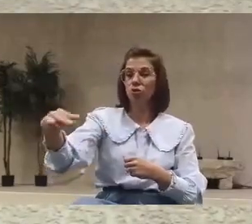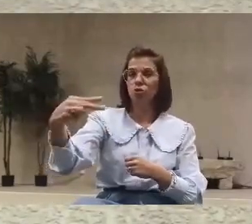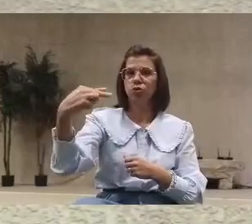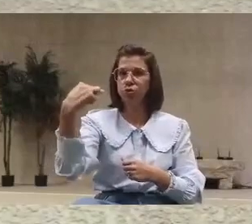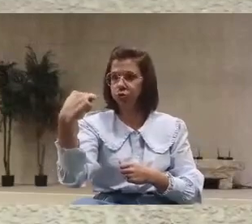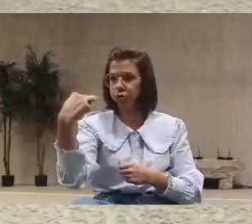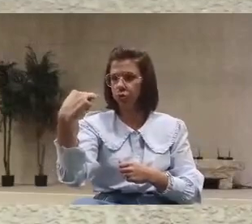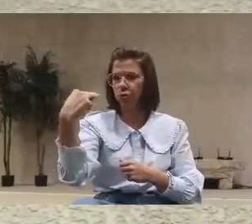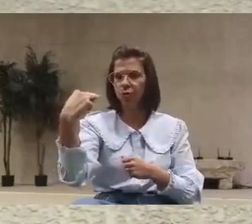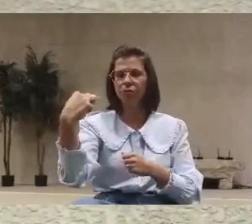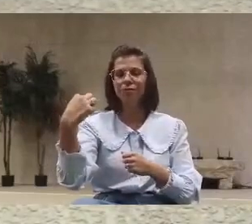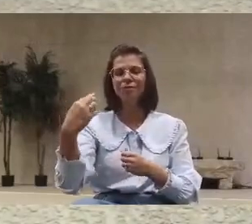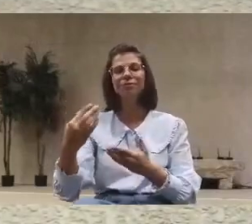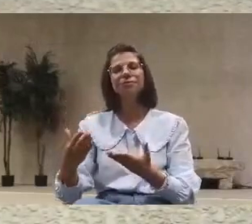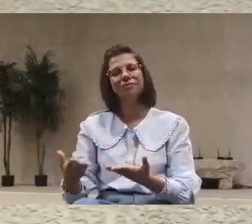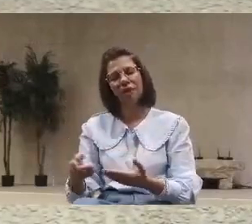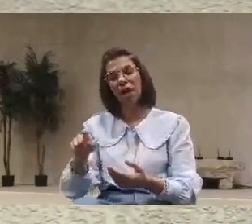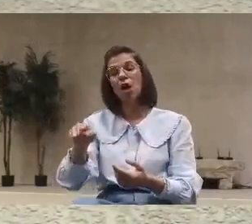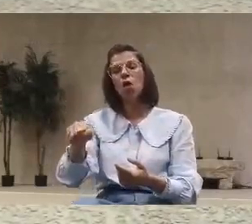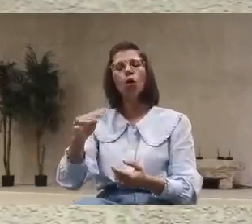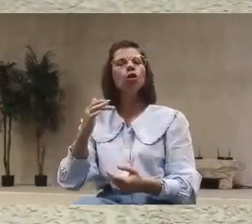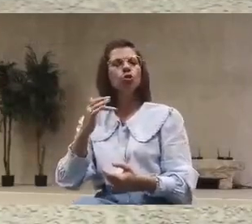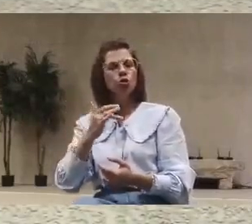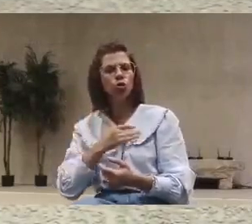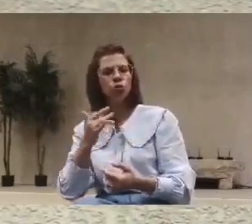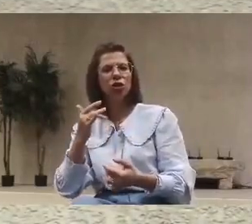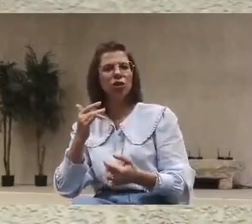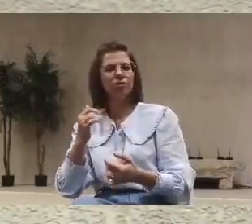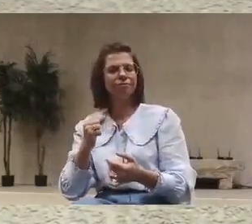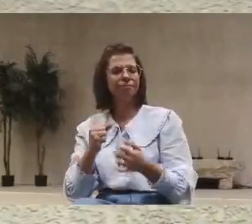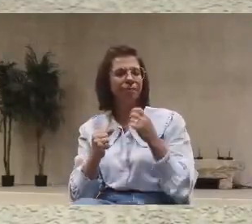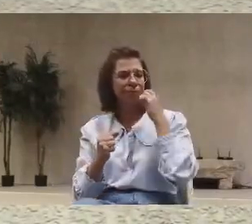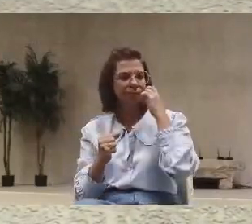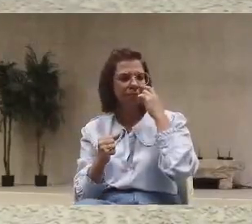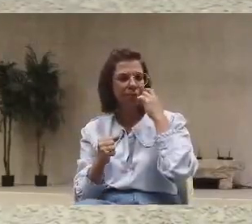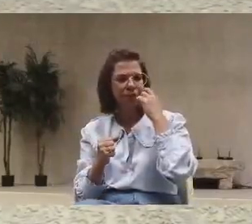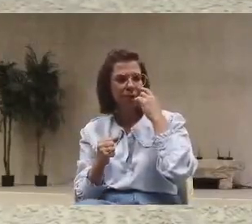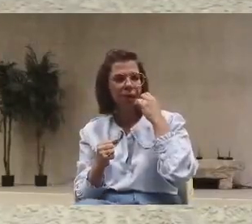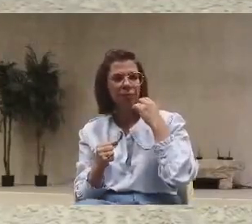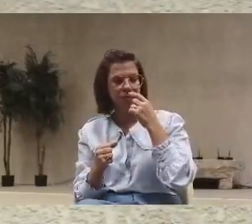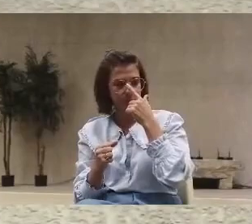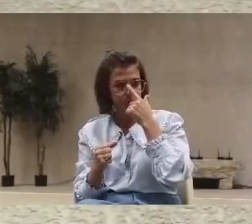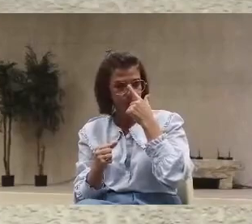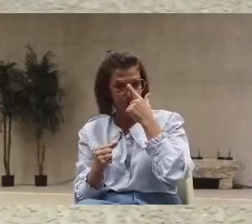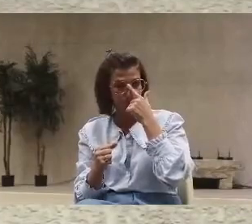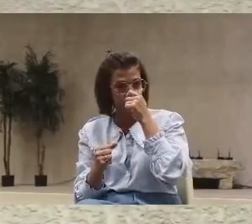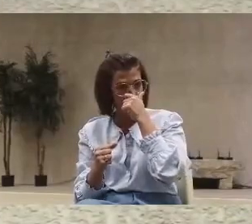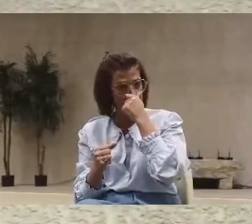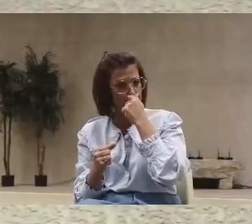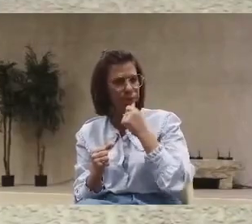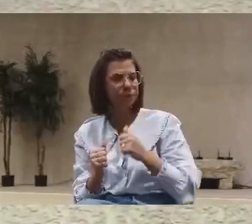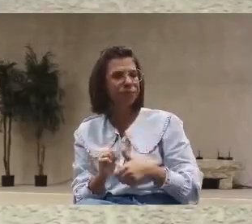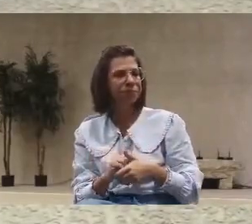péchés toutes les ténèbres parce que la Bible dit que le monde gît sous la puissance du malin